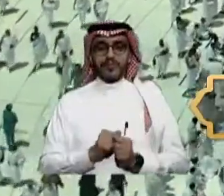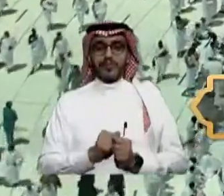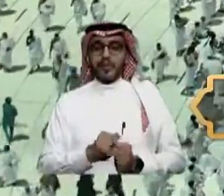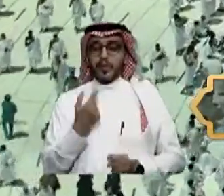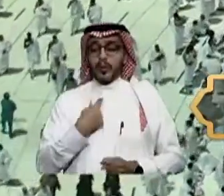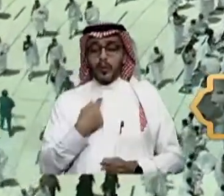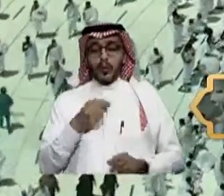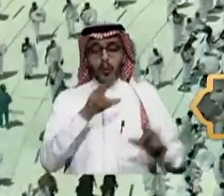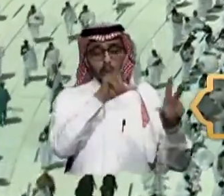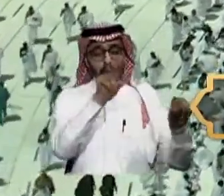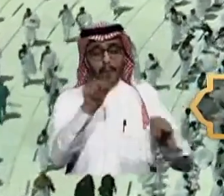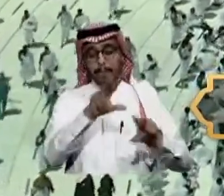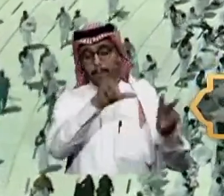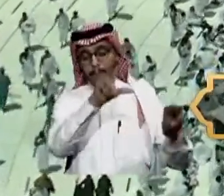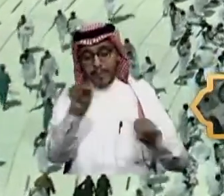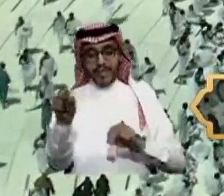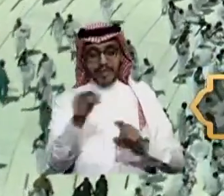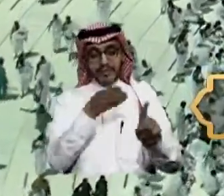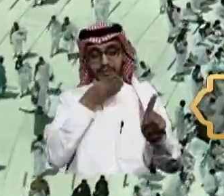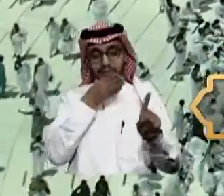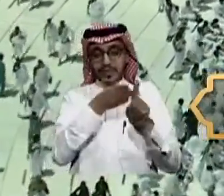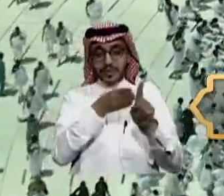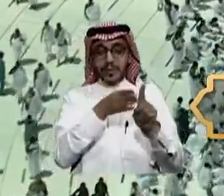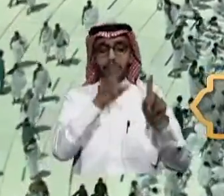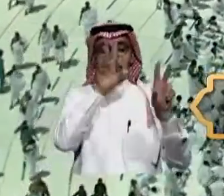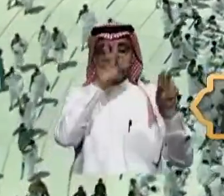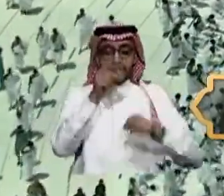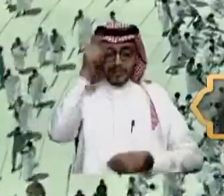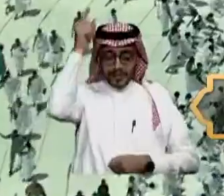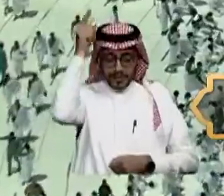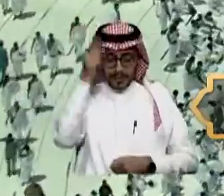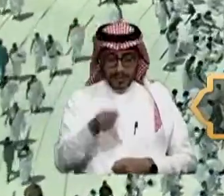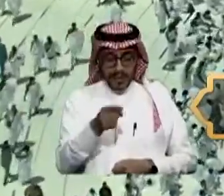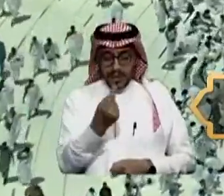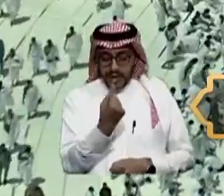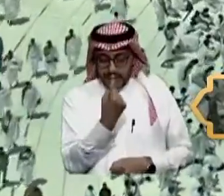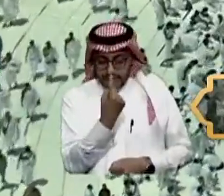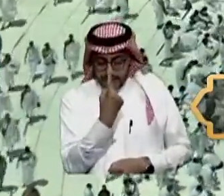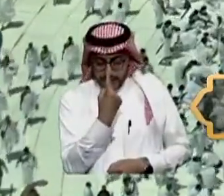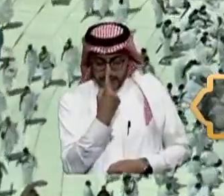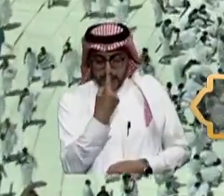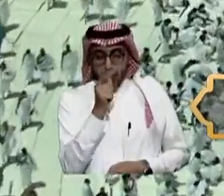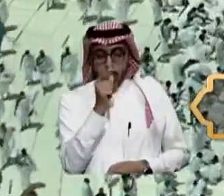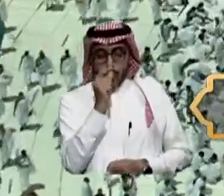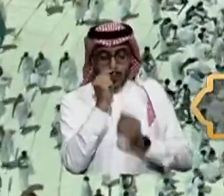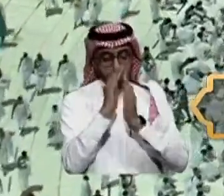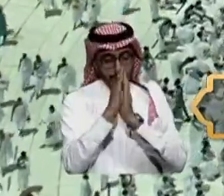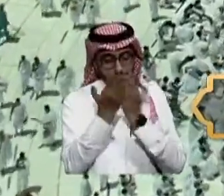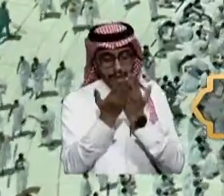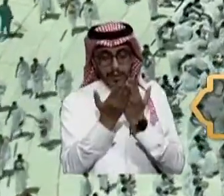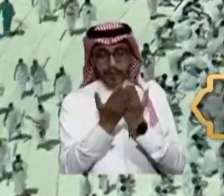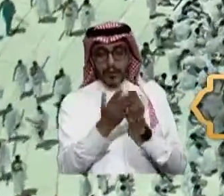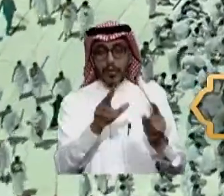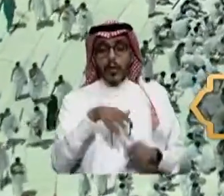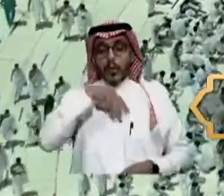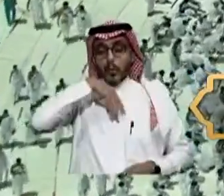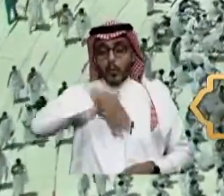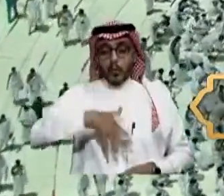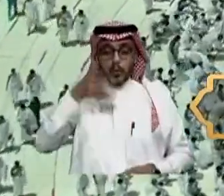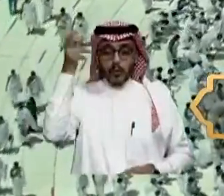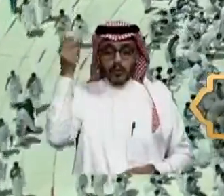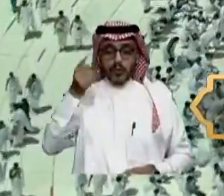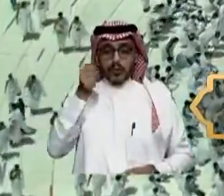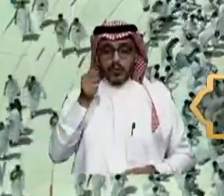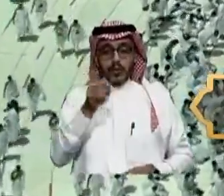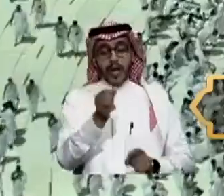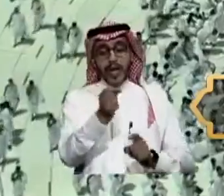ويترسم خطاه امتثالا قول الله تعالى لقد كان لكم في رسول